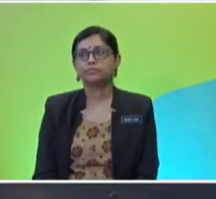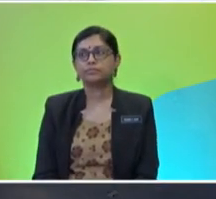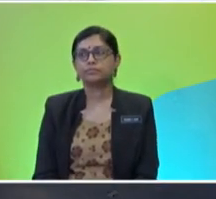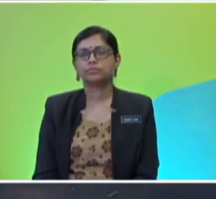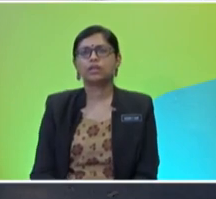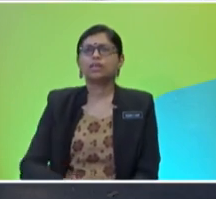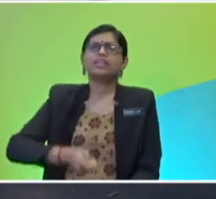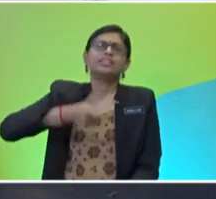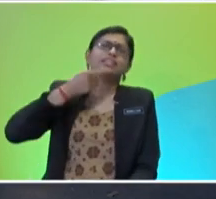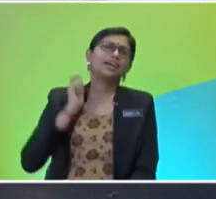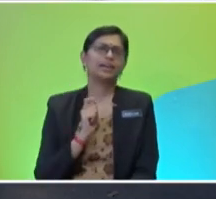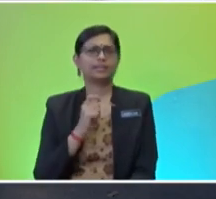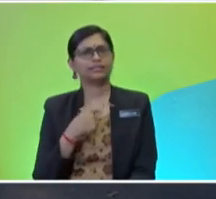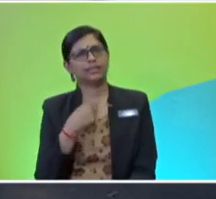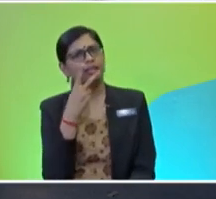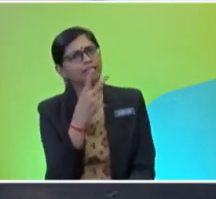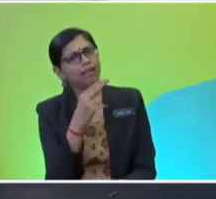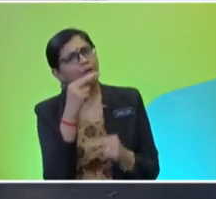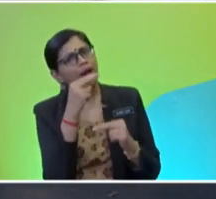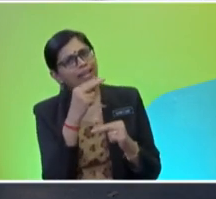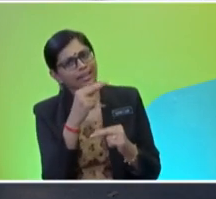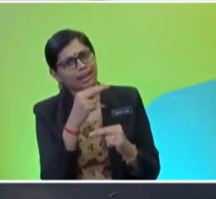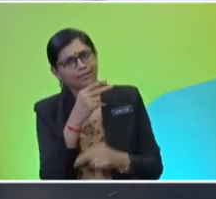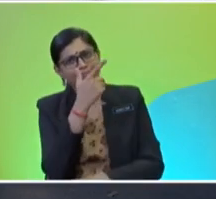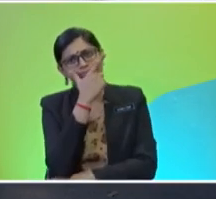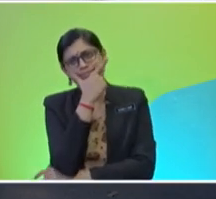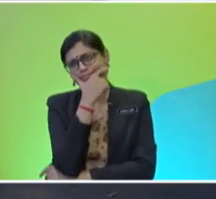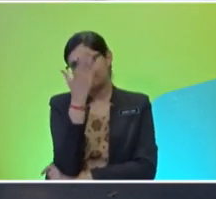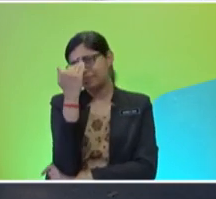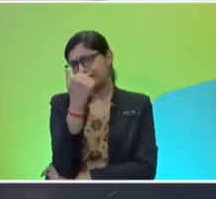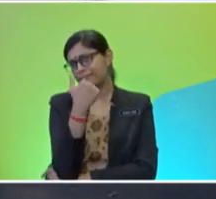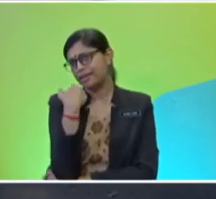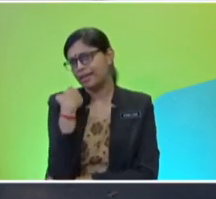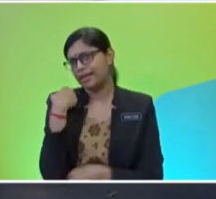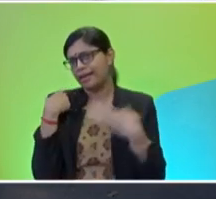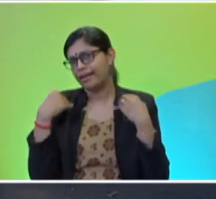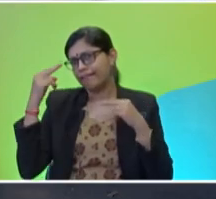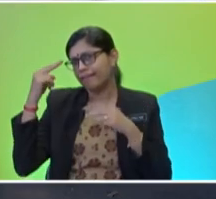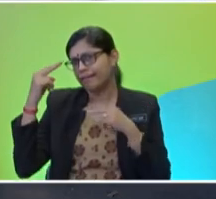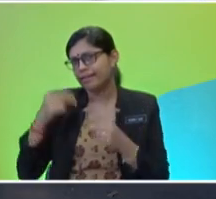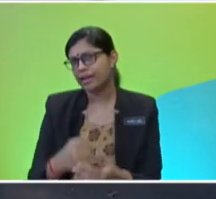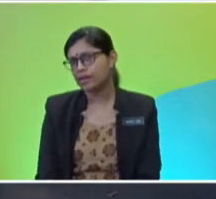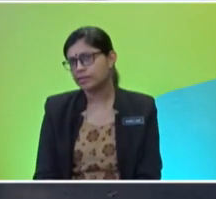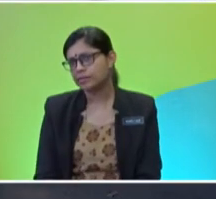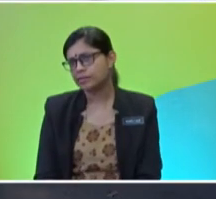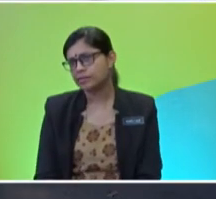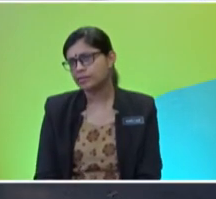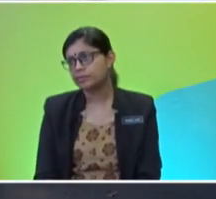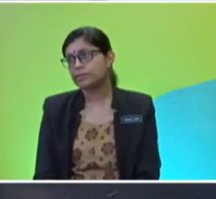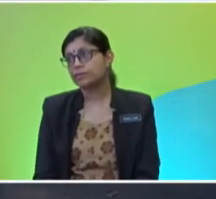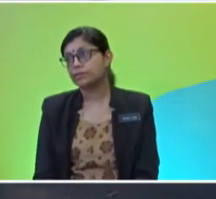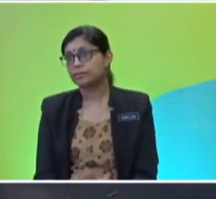tengok je hadiah tu. Itu sebenarnya hadiah siapa cikgu? Yang ni. Saya pula yang nombor